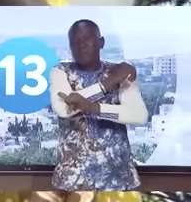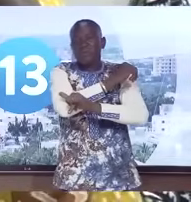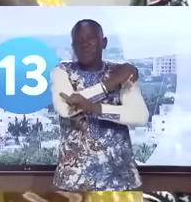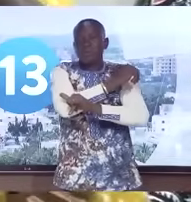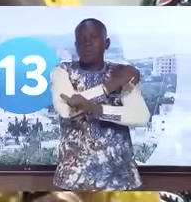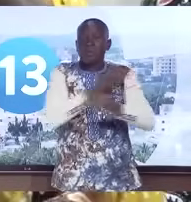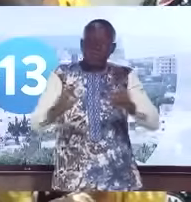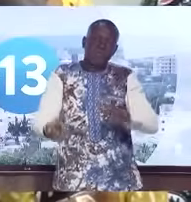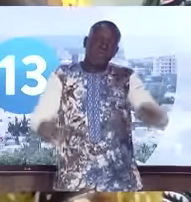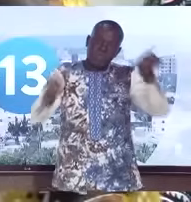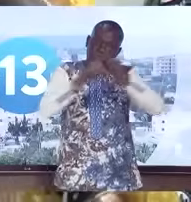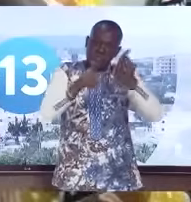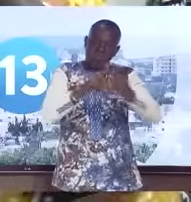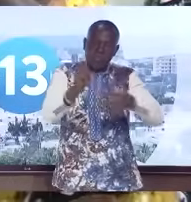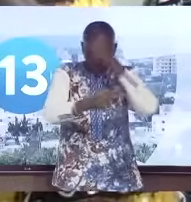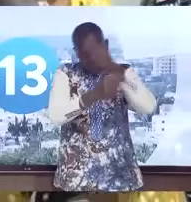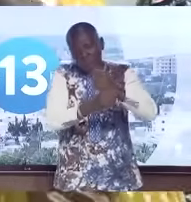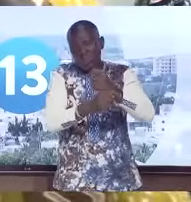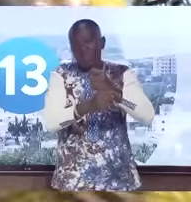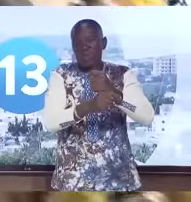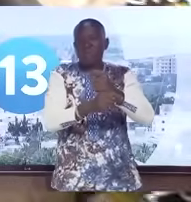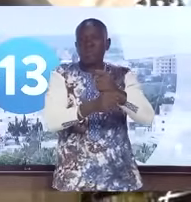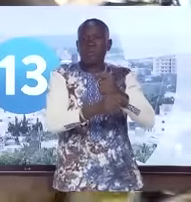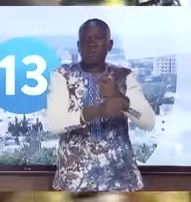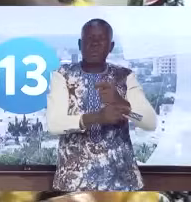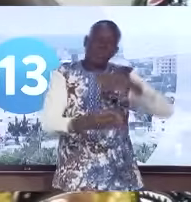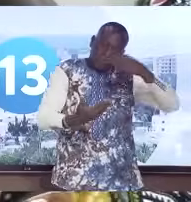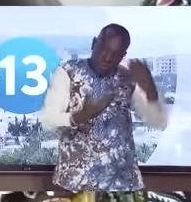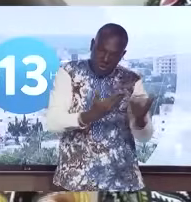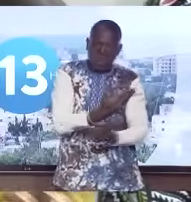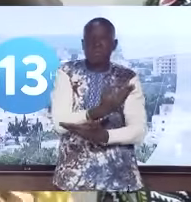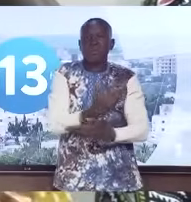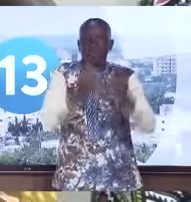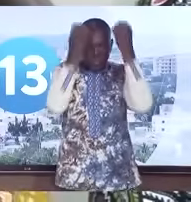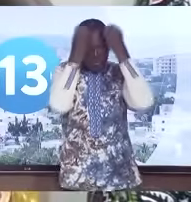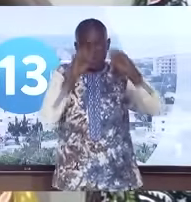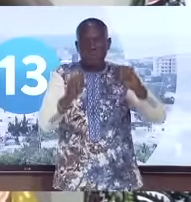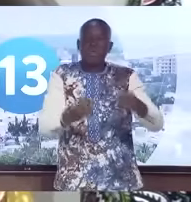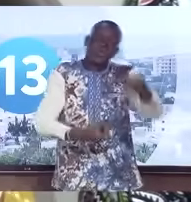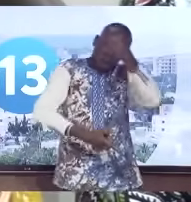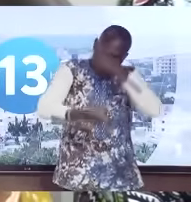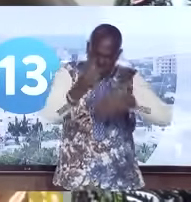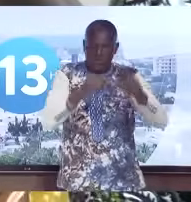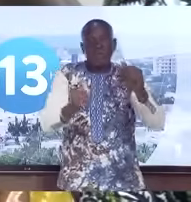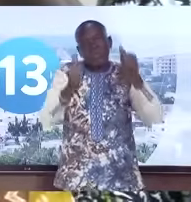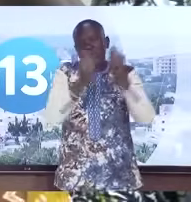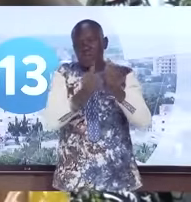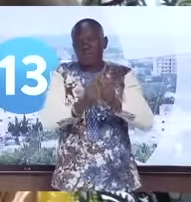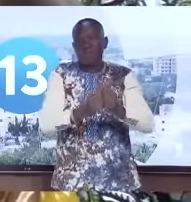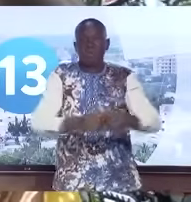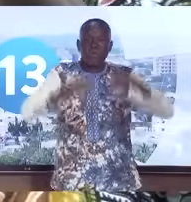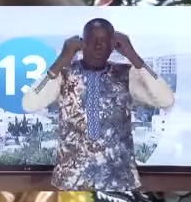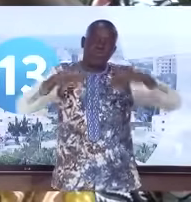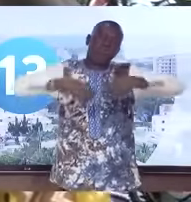faisons presque le même boulot. Donc c'est sur invitation du président que nous sommes venus avec une forte